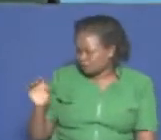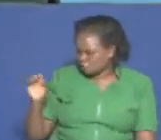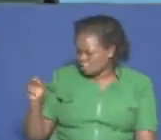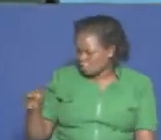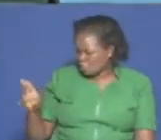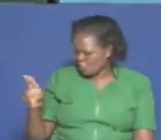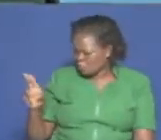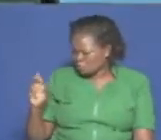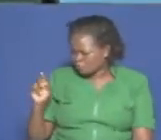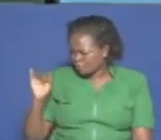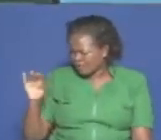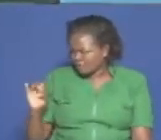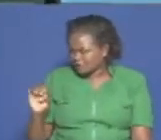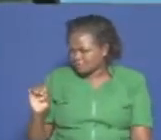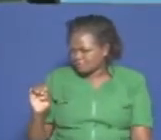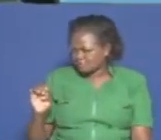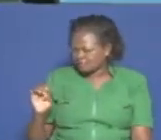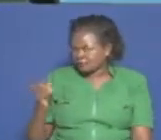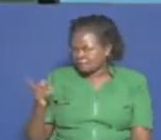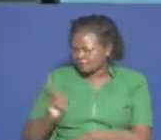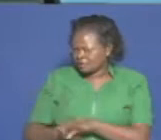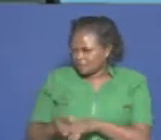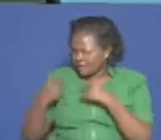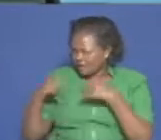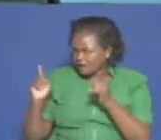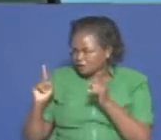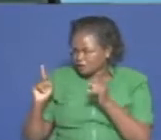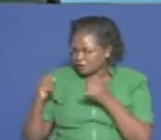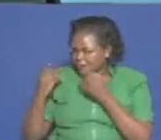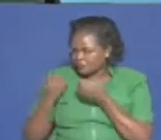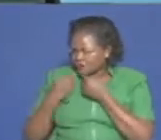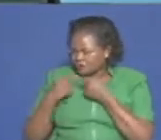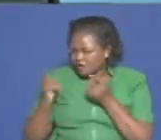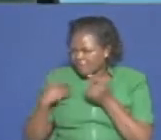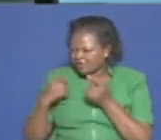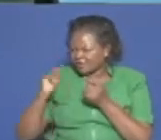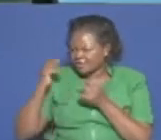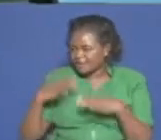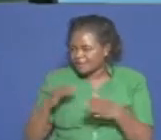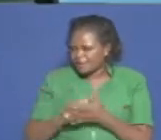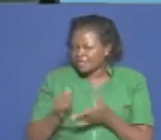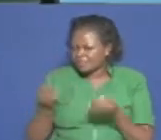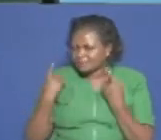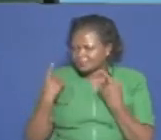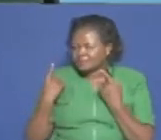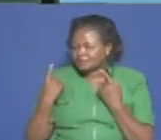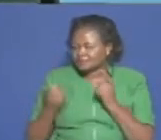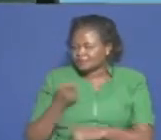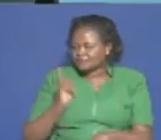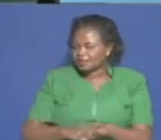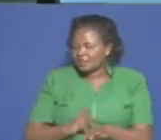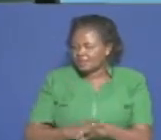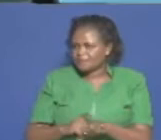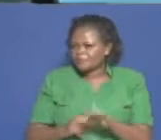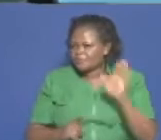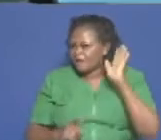ya IBC katika kipindi ambacho imetangaza kutoa tangazo hilo, kuna baadhi wa Kenya ambao wamefahamu hilo kwa mara ya kwanza. Waliposikia